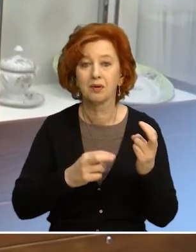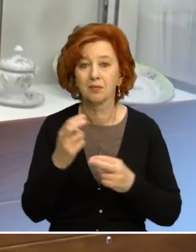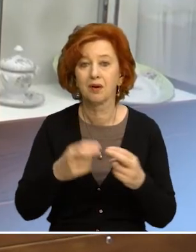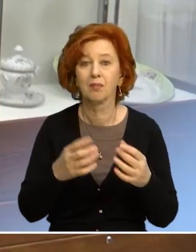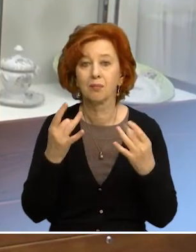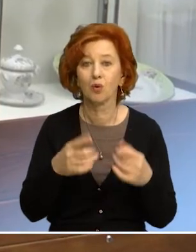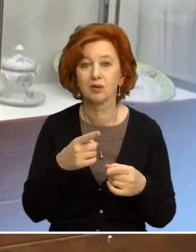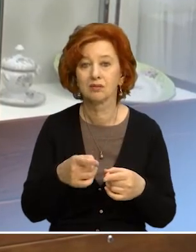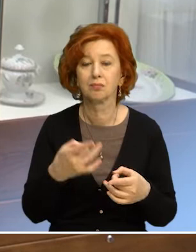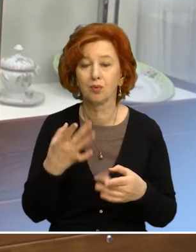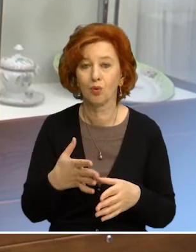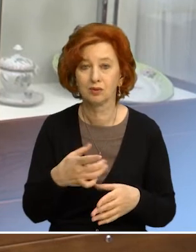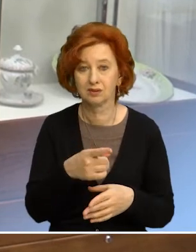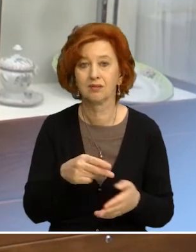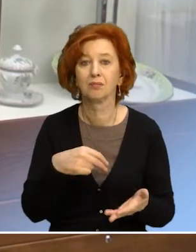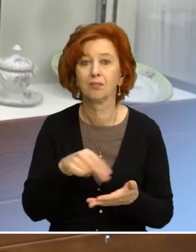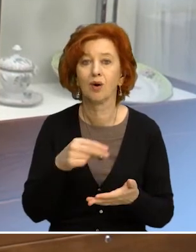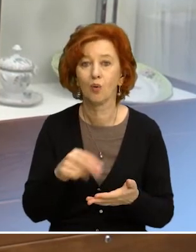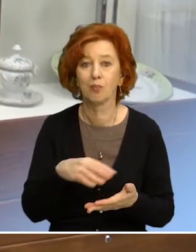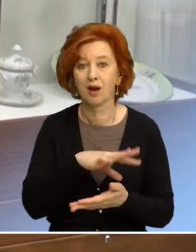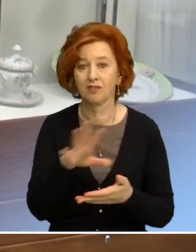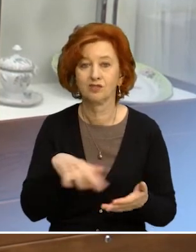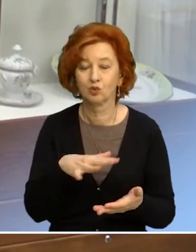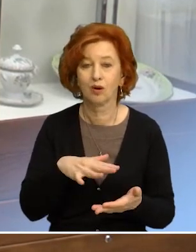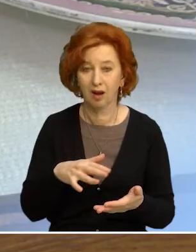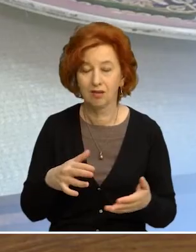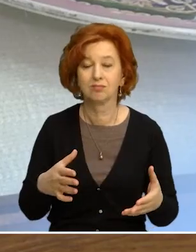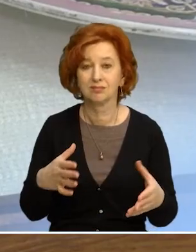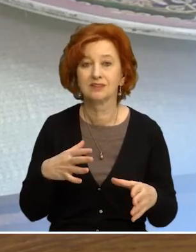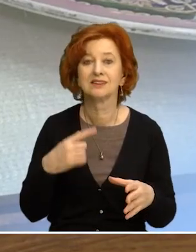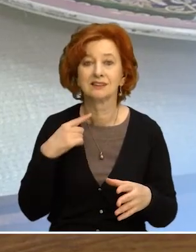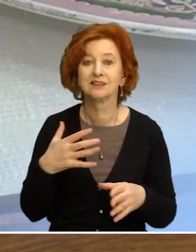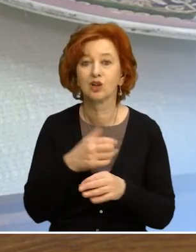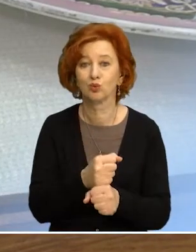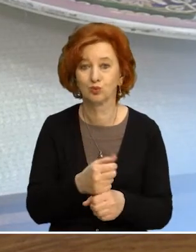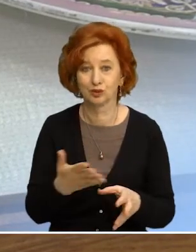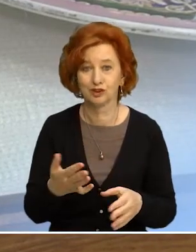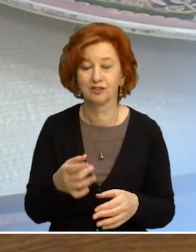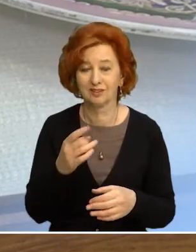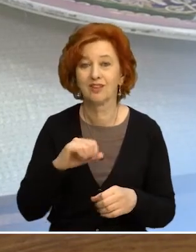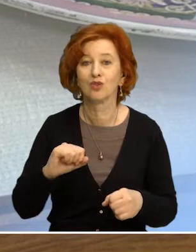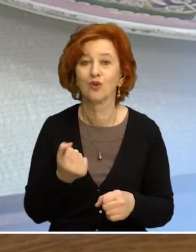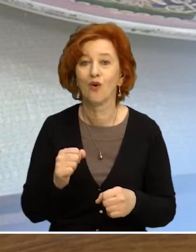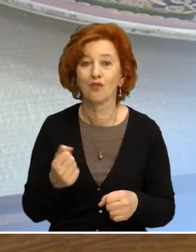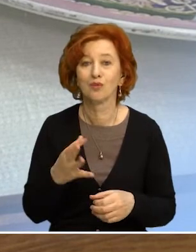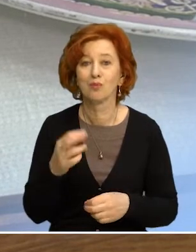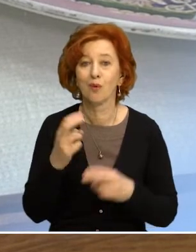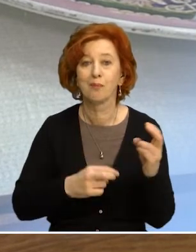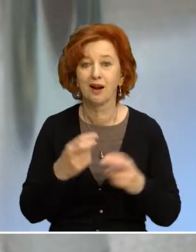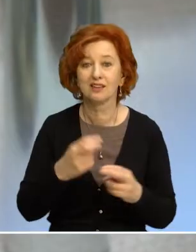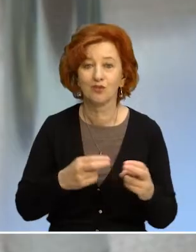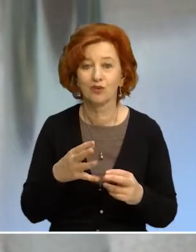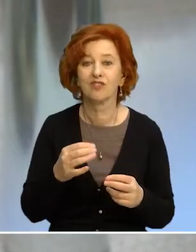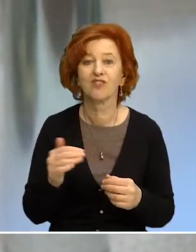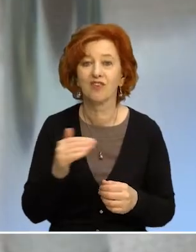предприятия их потом просто покупал ну, тот же Кузнецов, обращая их в свою империю, знаменитое товарищество по